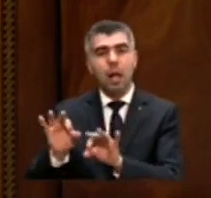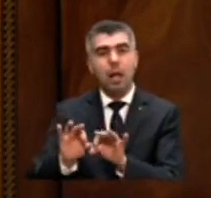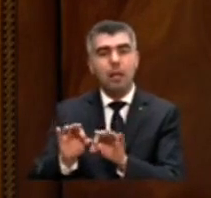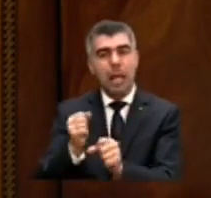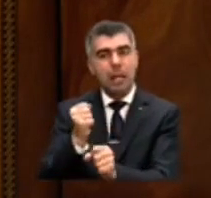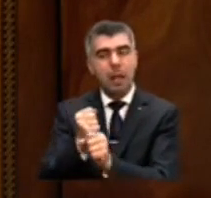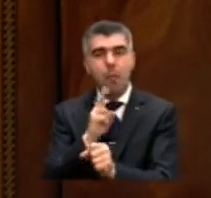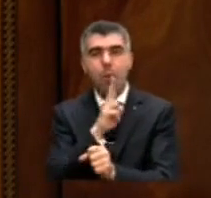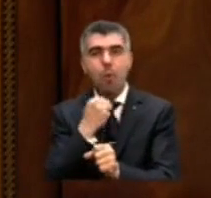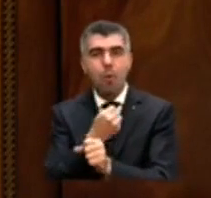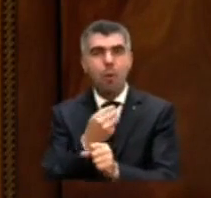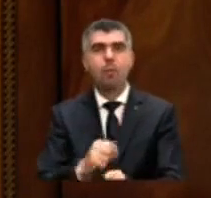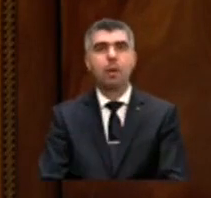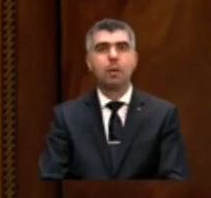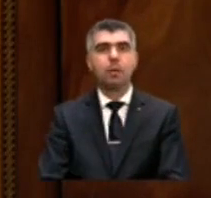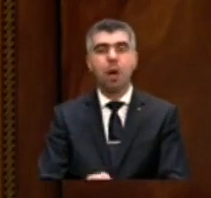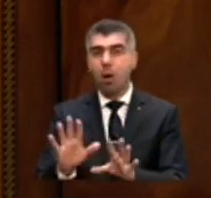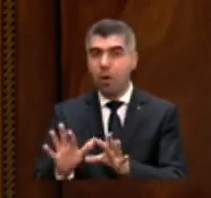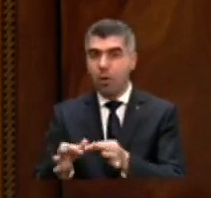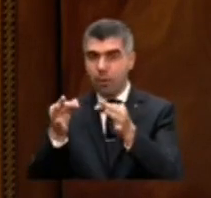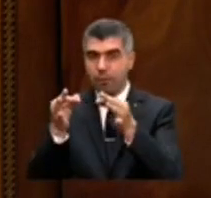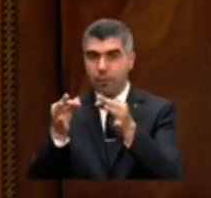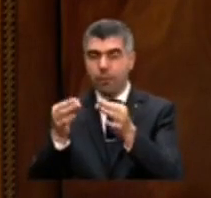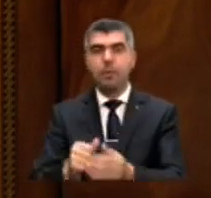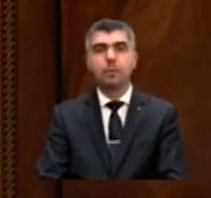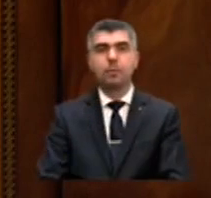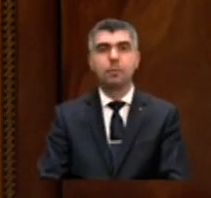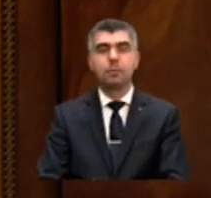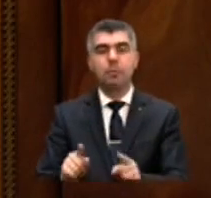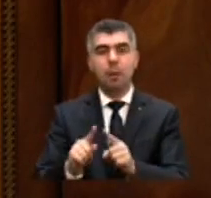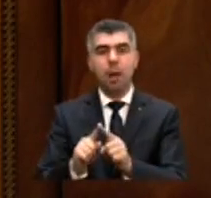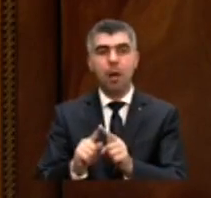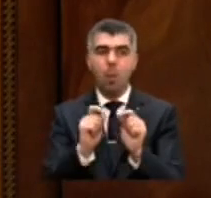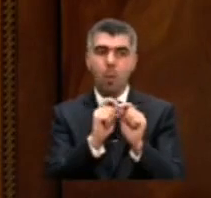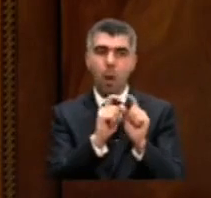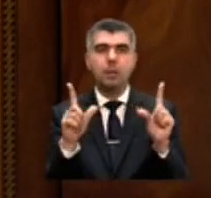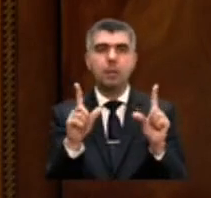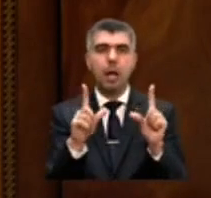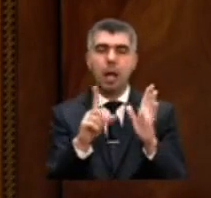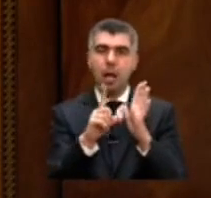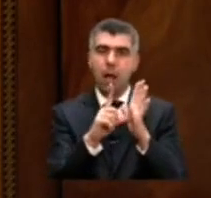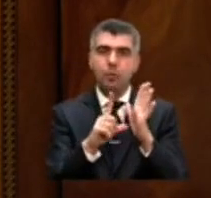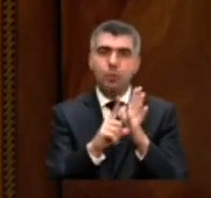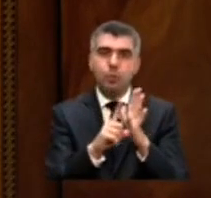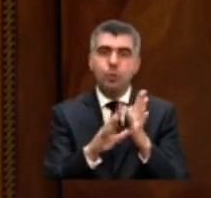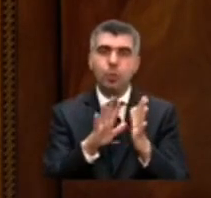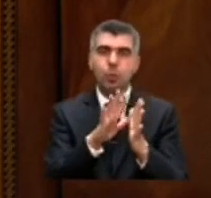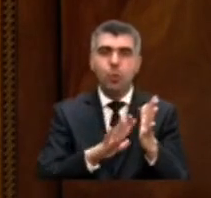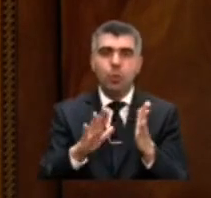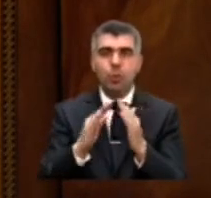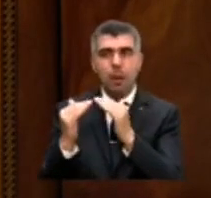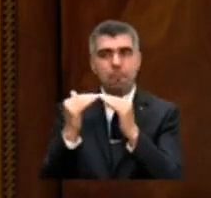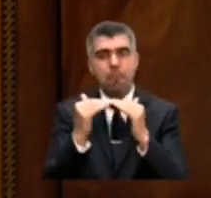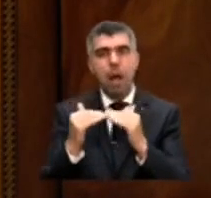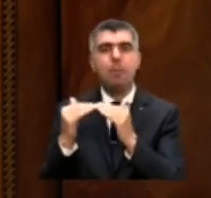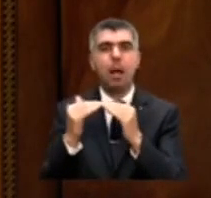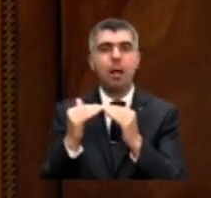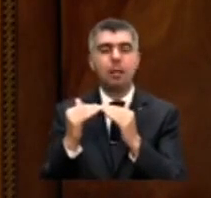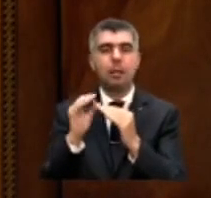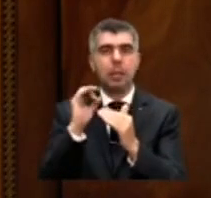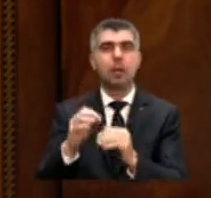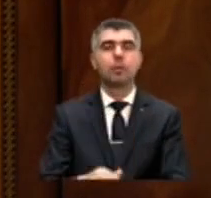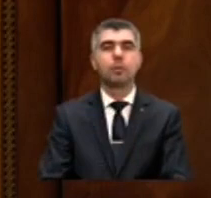الحكومة إحداثها وضع قواعد واضحة ومستقرة تضمن تكافل الفرص أمام جميع الفاعلين